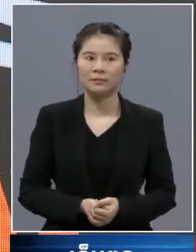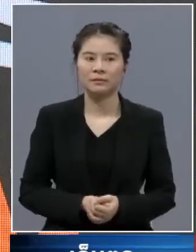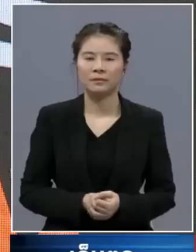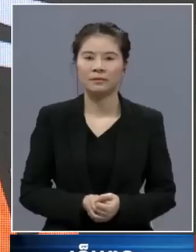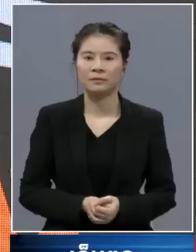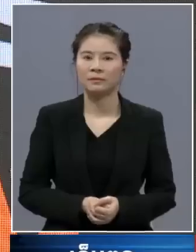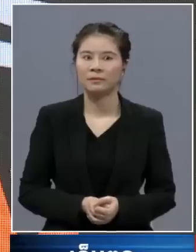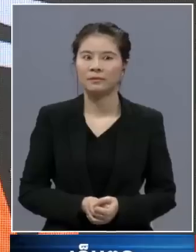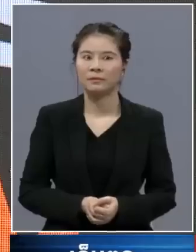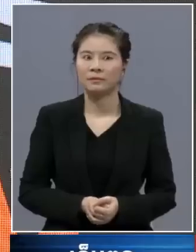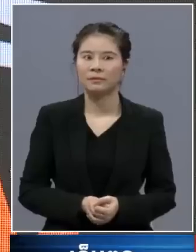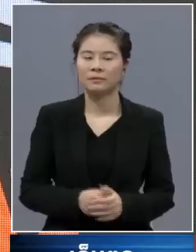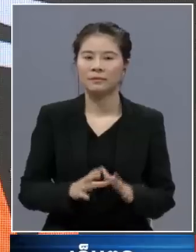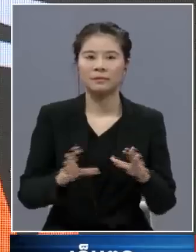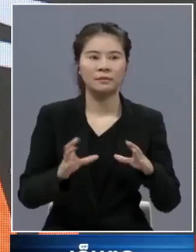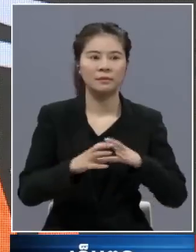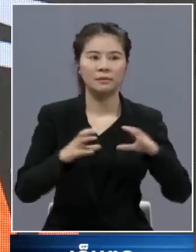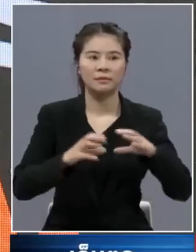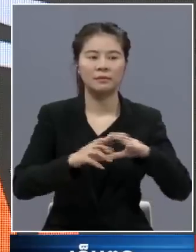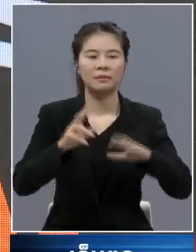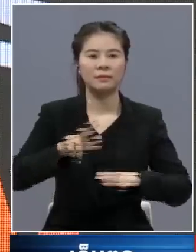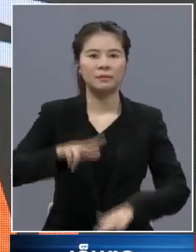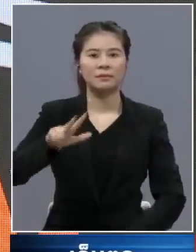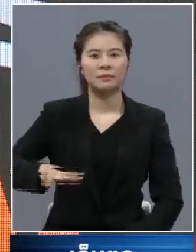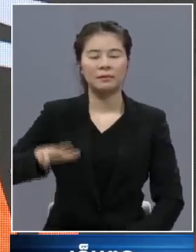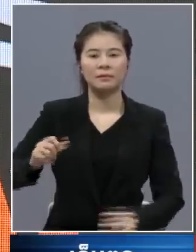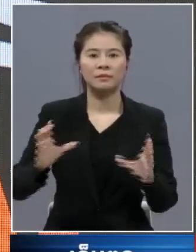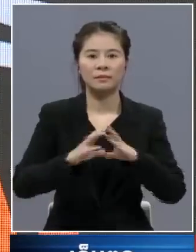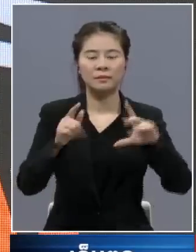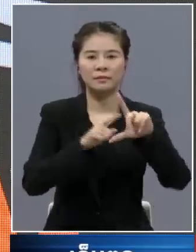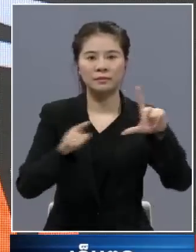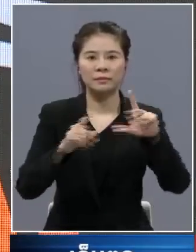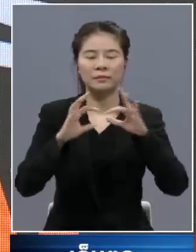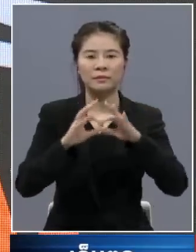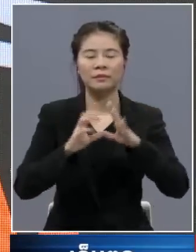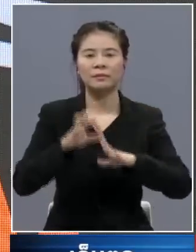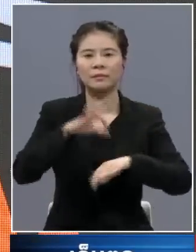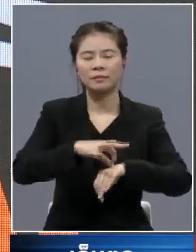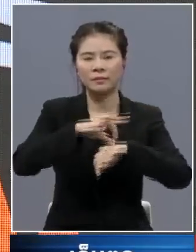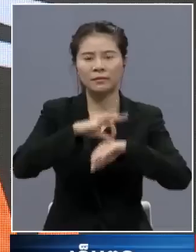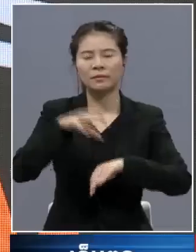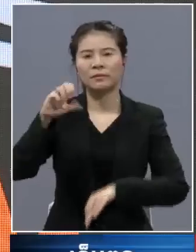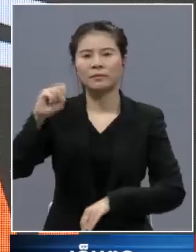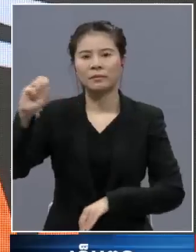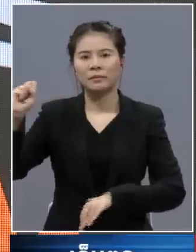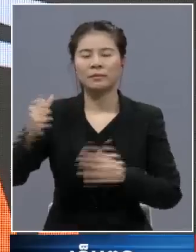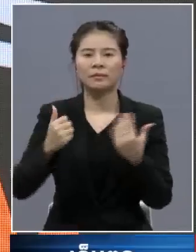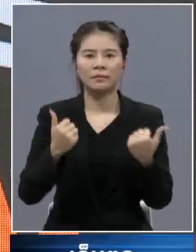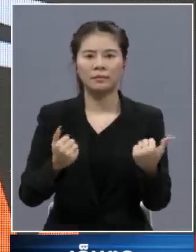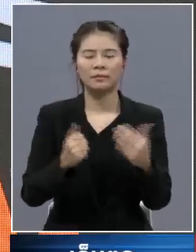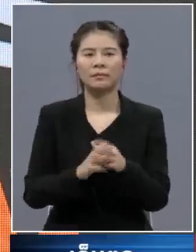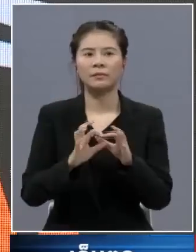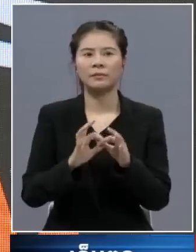างก้าวไกลแล้วก็เพื่อไทยโดยเฉพาะตำแหน่งสำคัญอย่างตำแหน่งประธานสภาผู้แทนราษฎรนะครับและแน่นอนเกมนี้เองเนี่ยเหมือนกับก